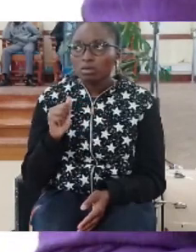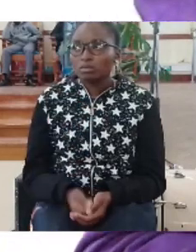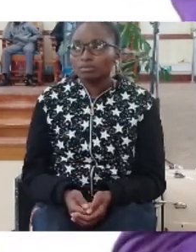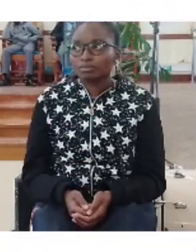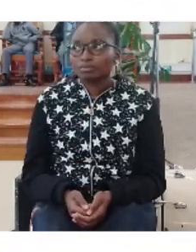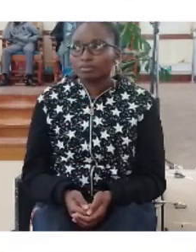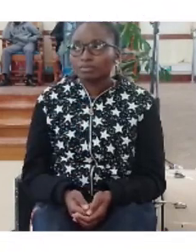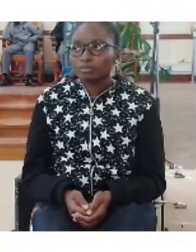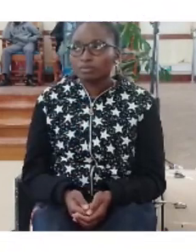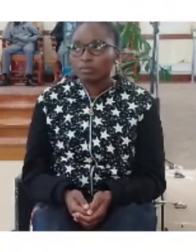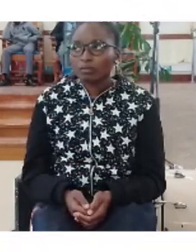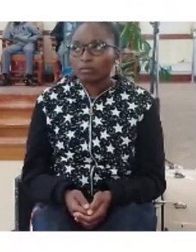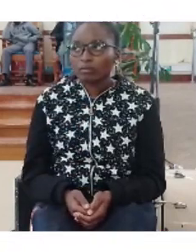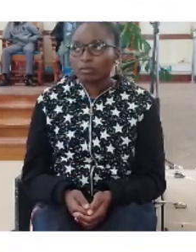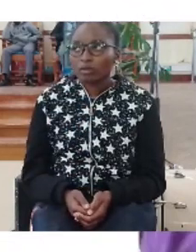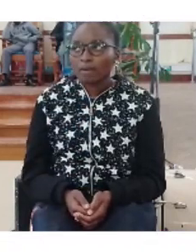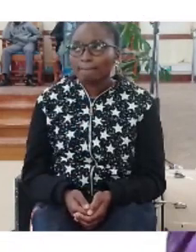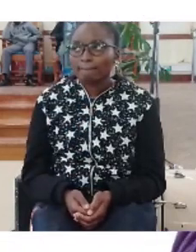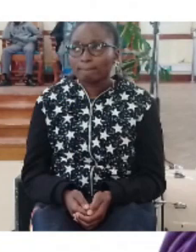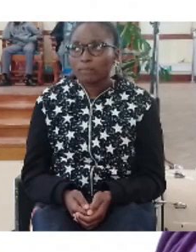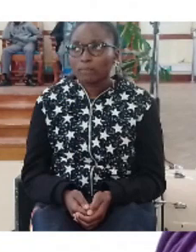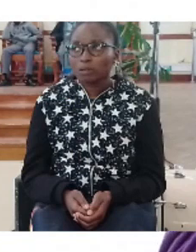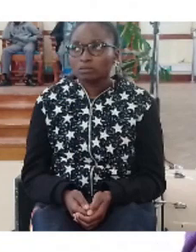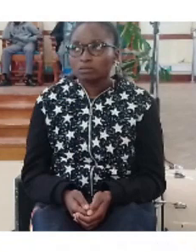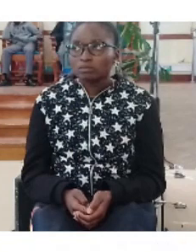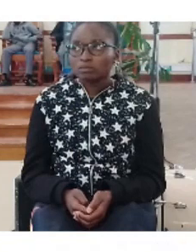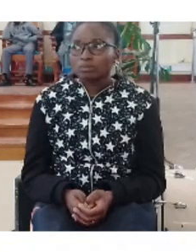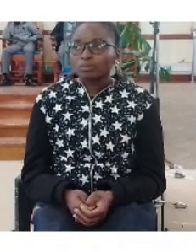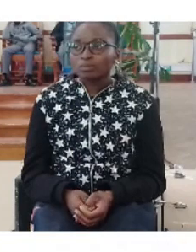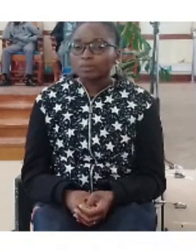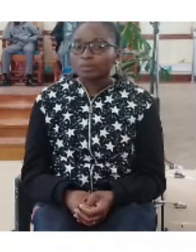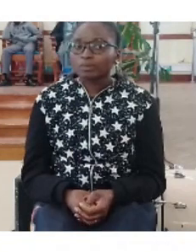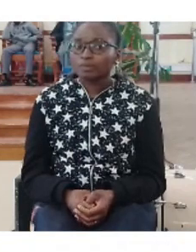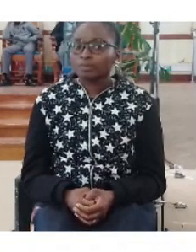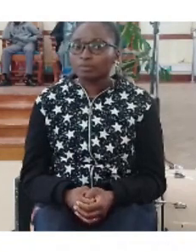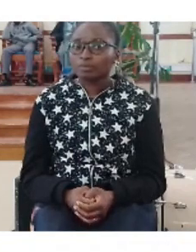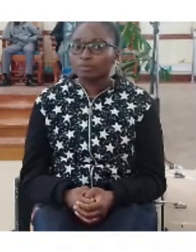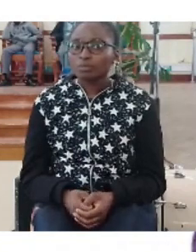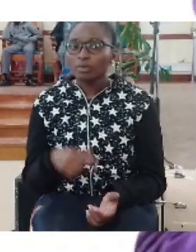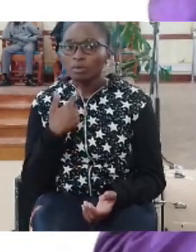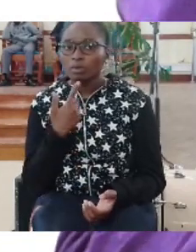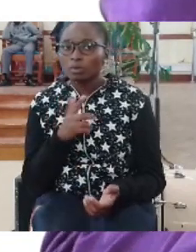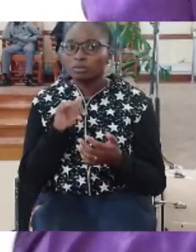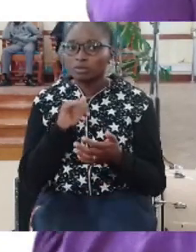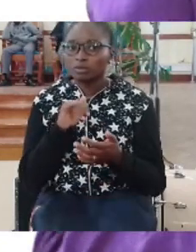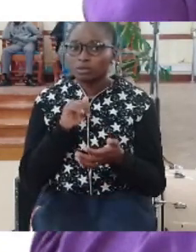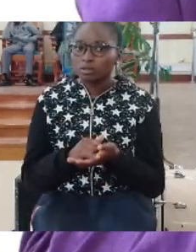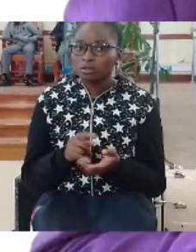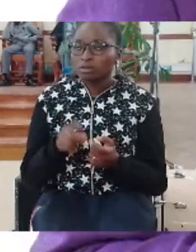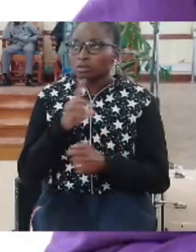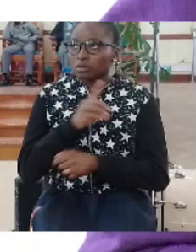beyond the scene behind the scenes ni ahotaga kuona na nikio muthenya wa umuthi no